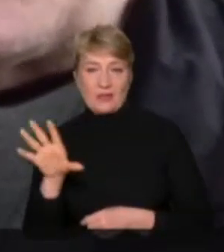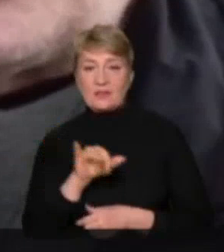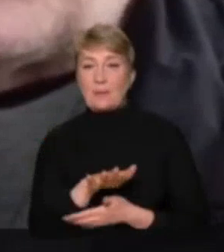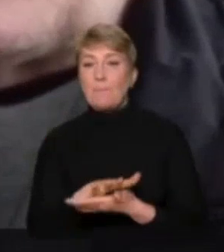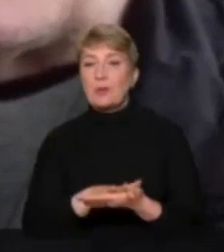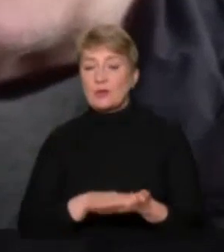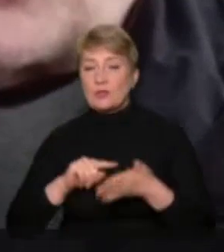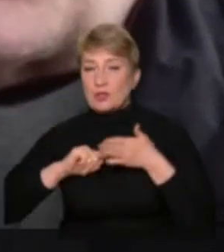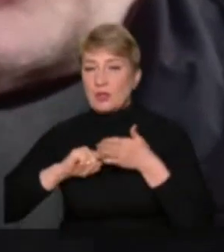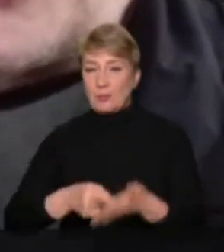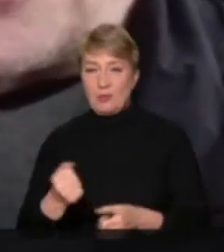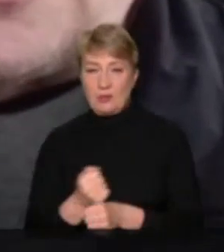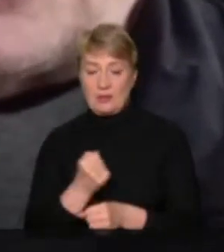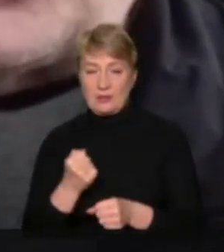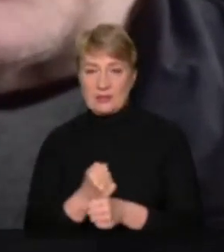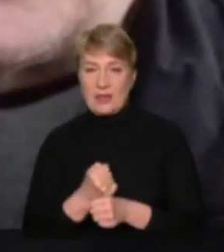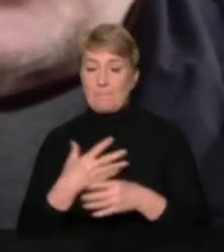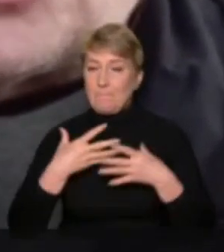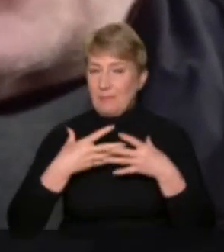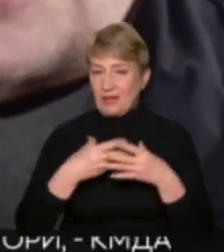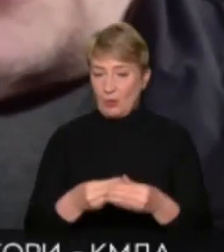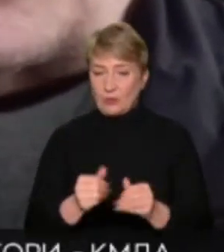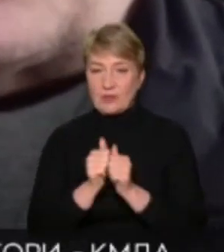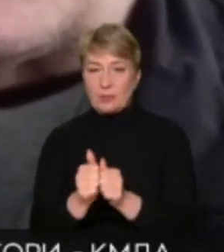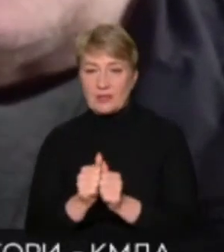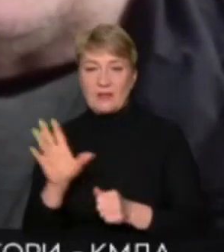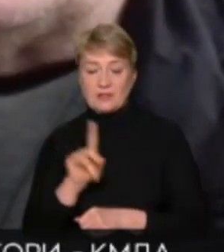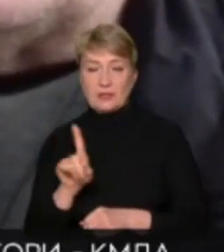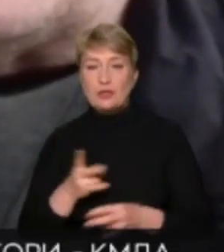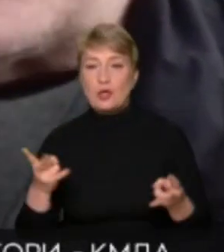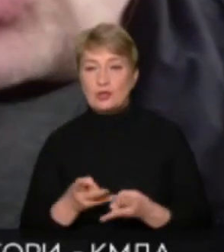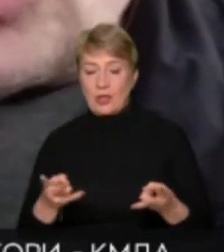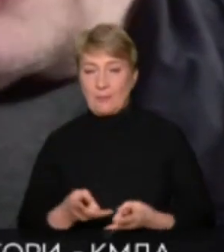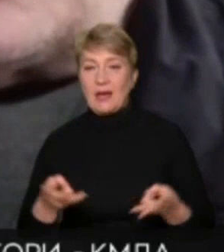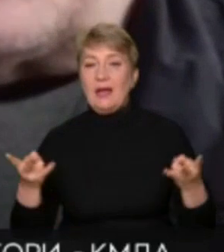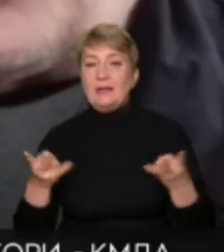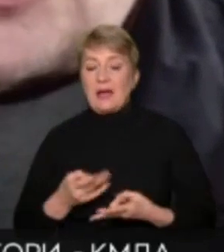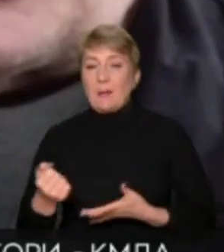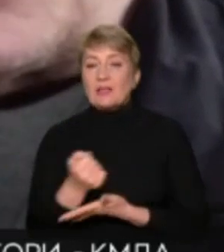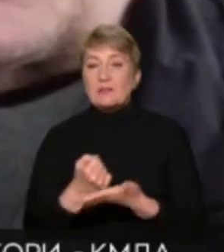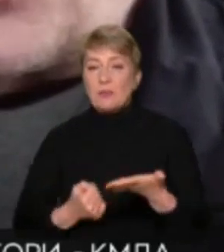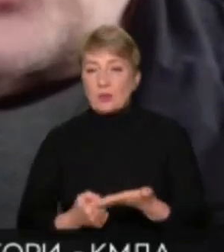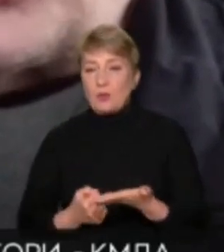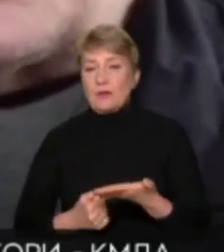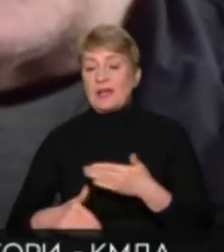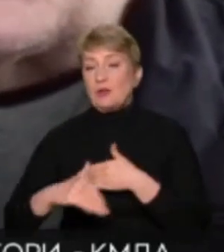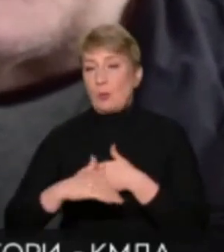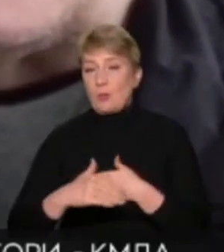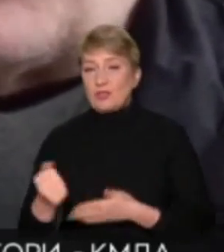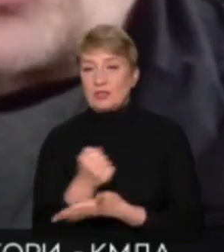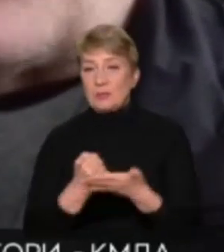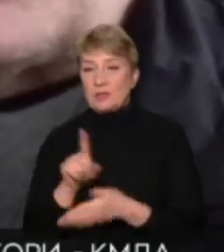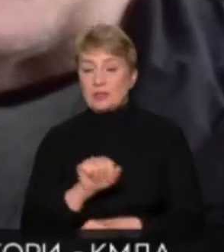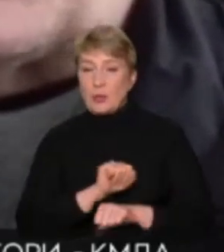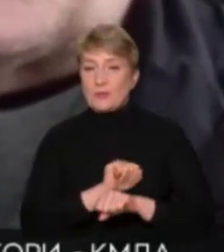цю наполегливу роботу, переконують наших партнерів, що все, що нам треба зброя, допоможіть нам зі зброєю, щоб